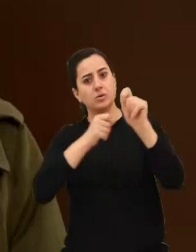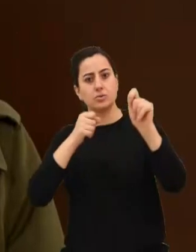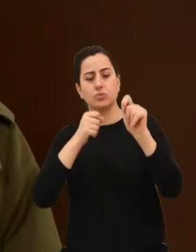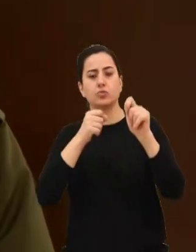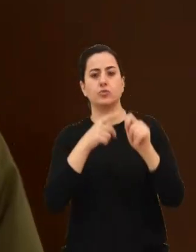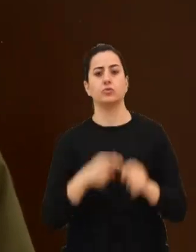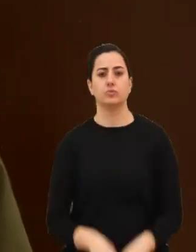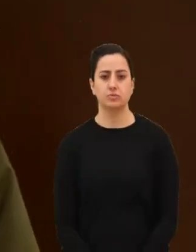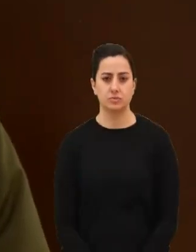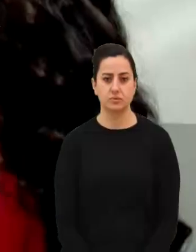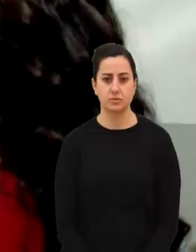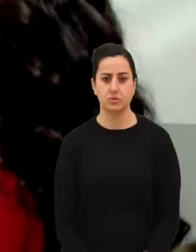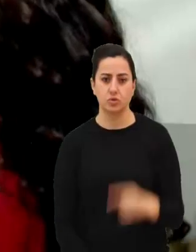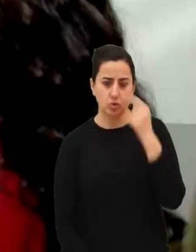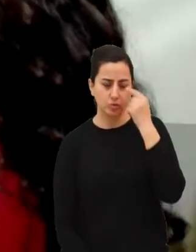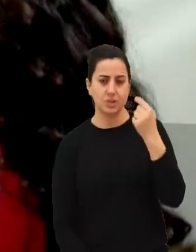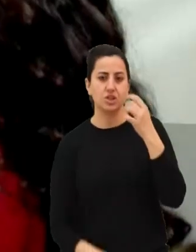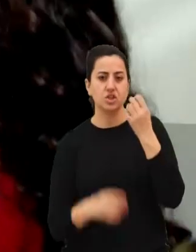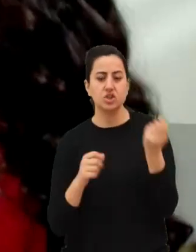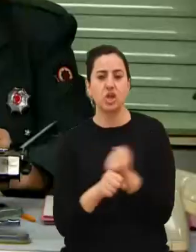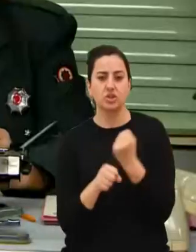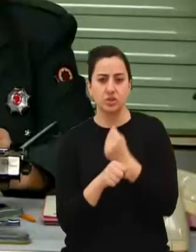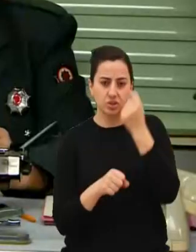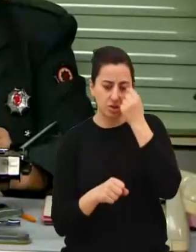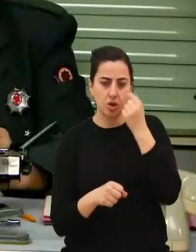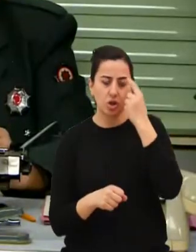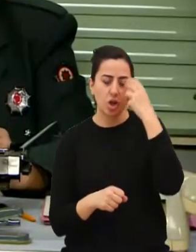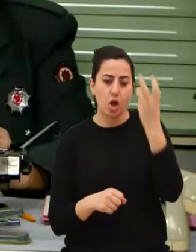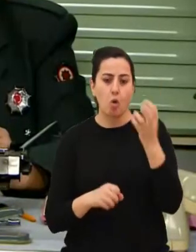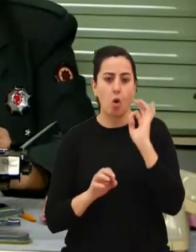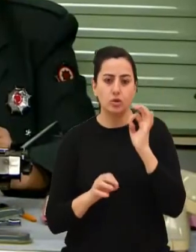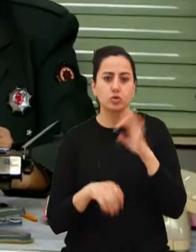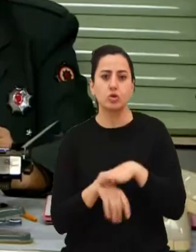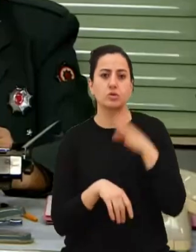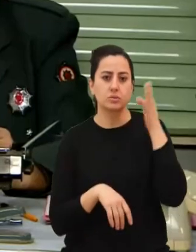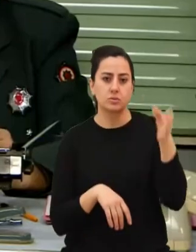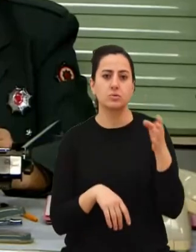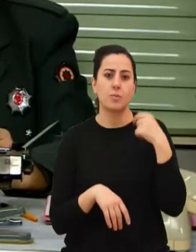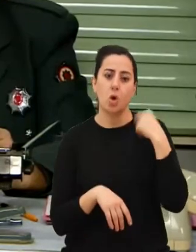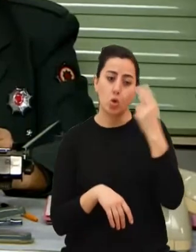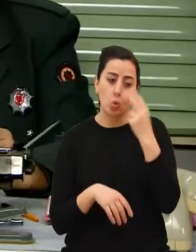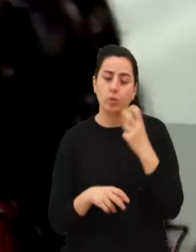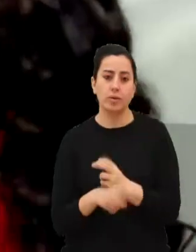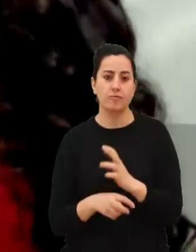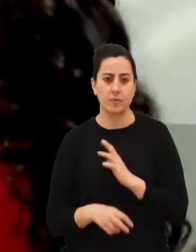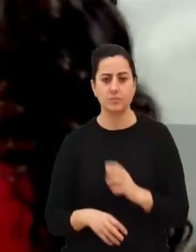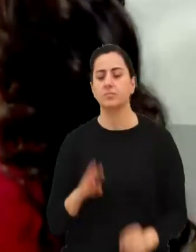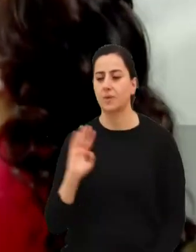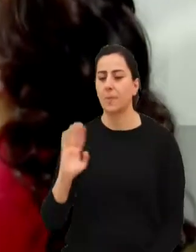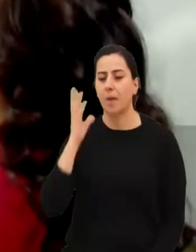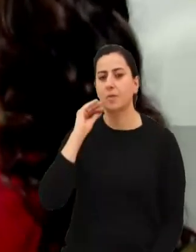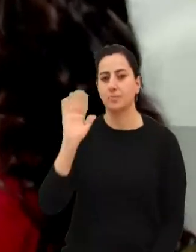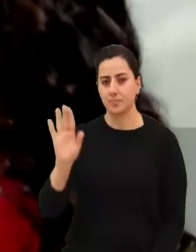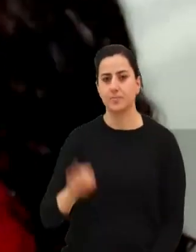bulundu. Gözüme gelen taş sebebiyle gözüm çıkacak gibi oldu. Doktora gittiğimde kör olabileceğim. Kafi.